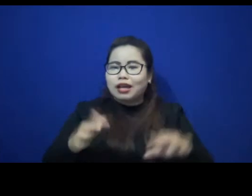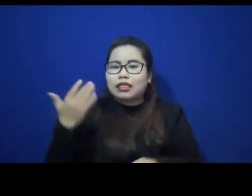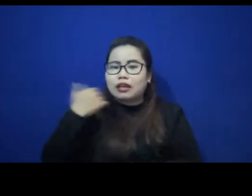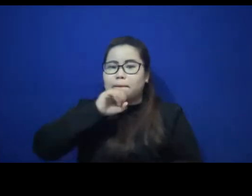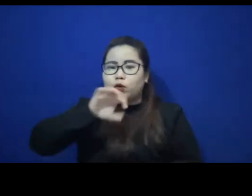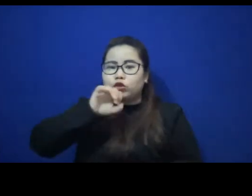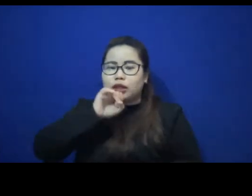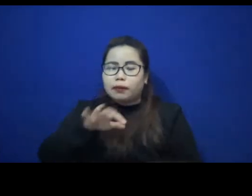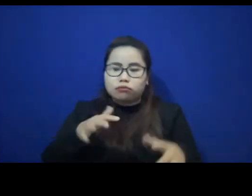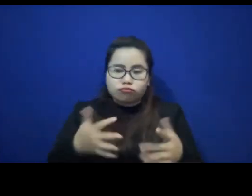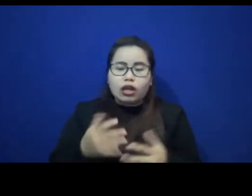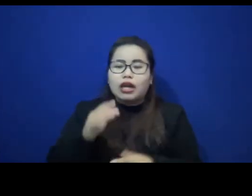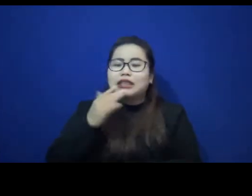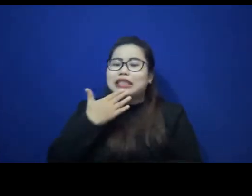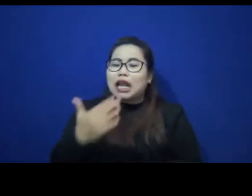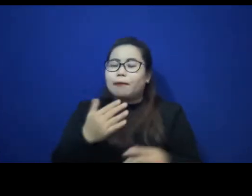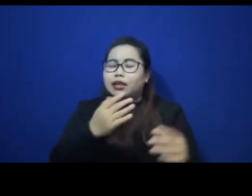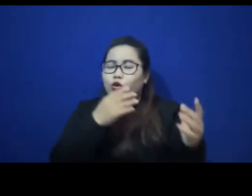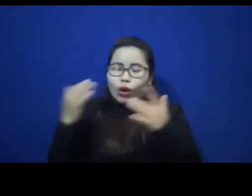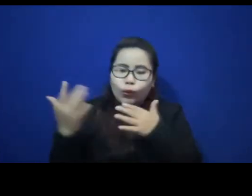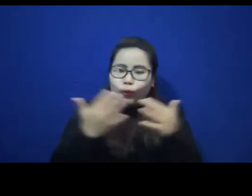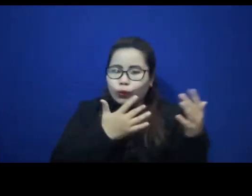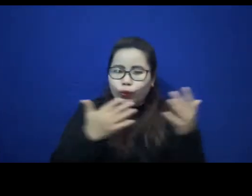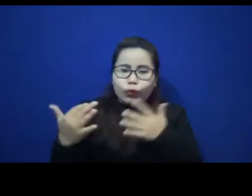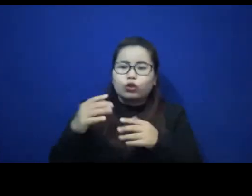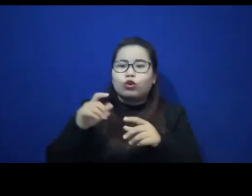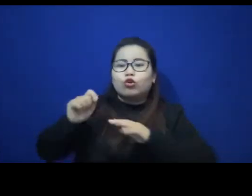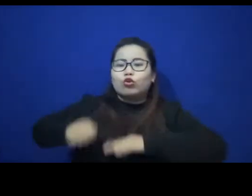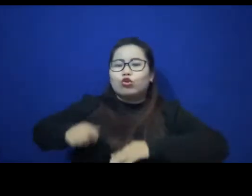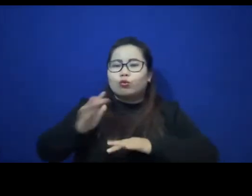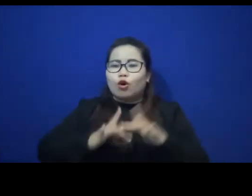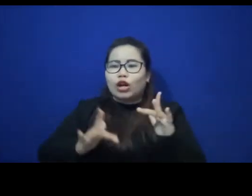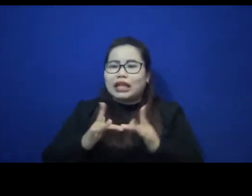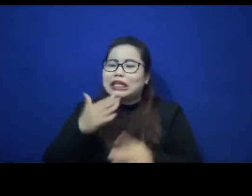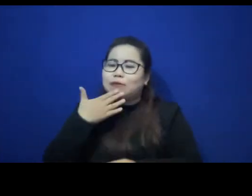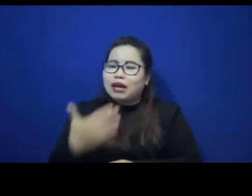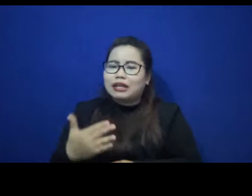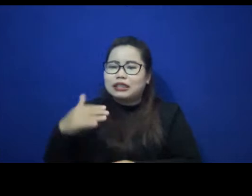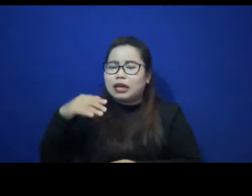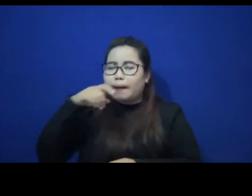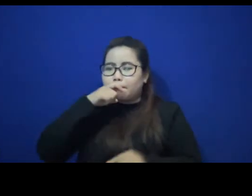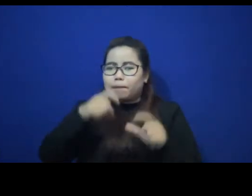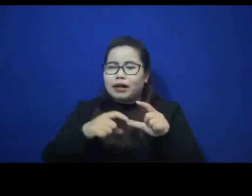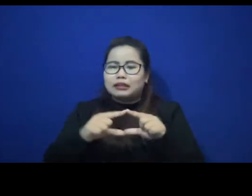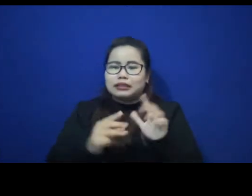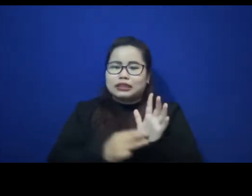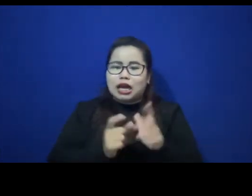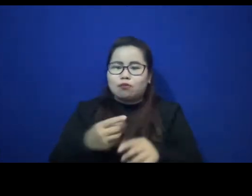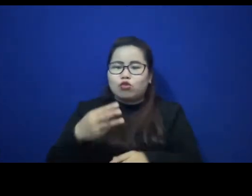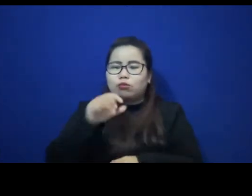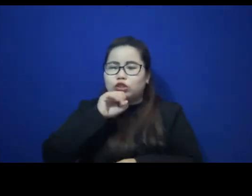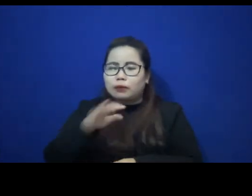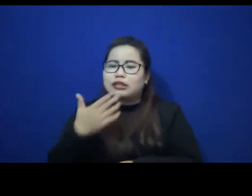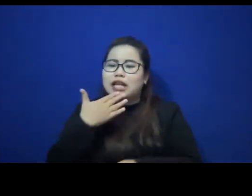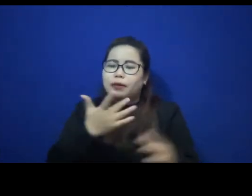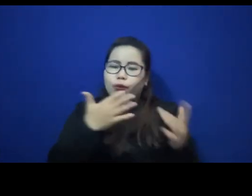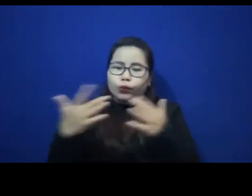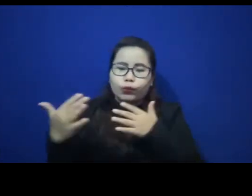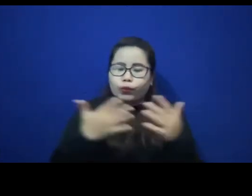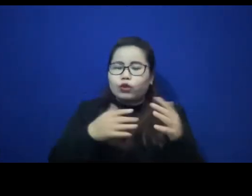mengucapkan selamat ulang tahun ke hukum online dan terima kasih juga tadi pas Samuel mengucapkan selamat ulang tahun ke common lain yang ke-22 tadi di